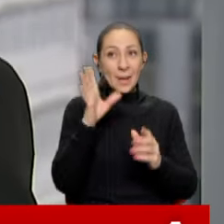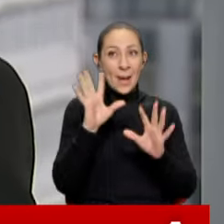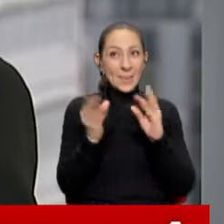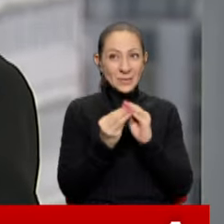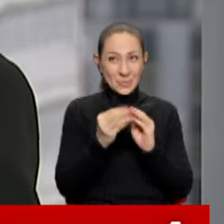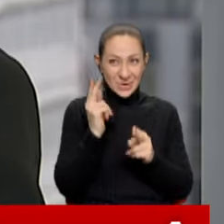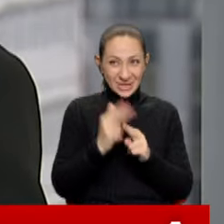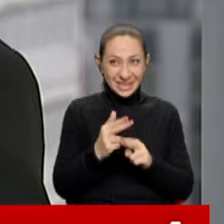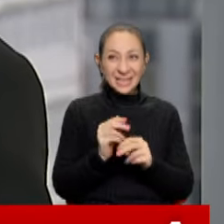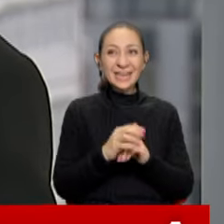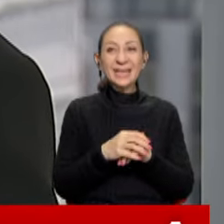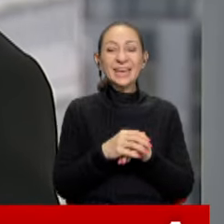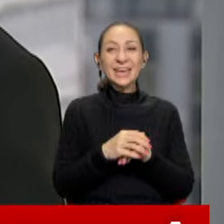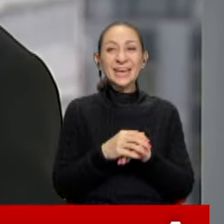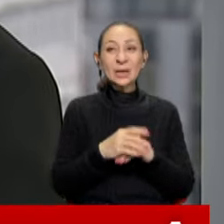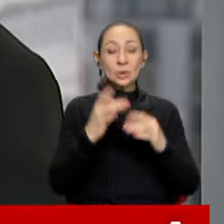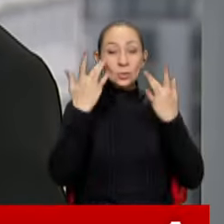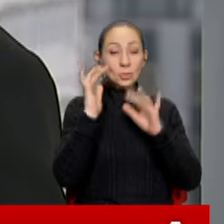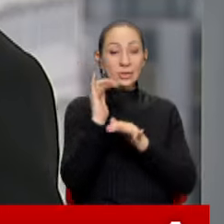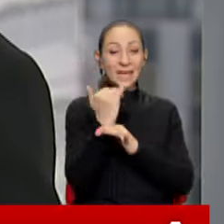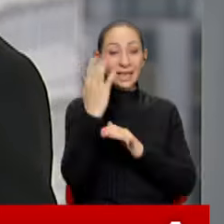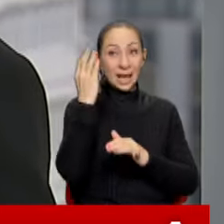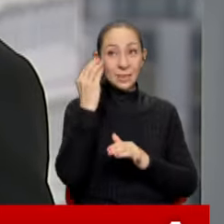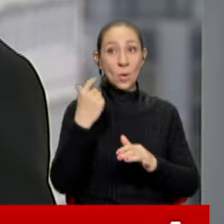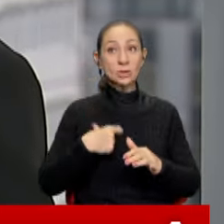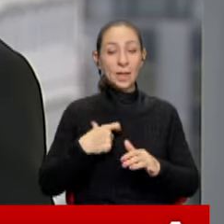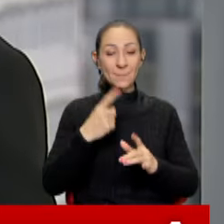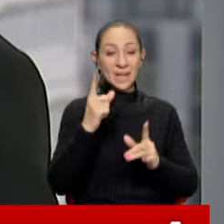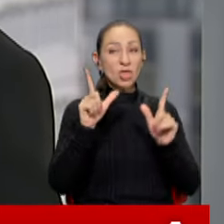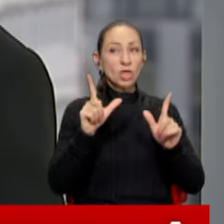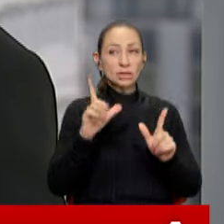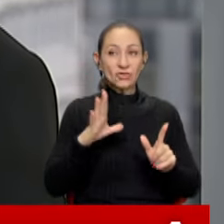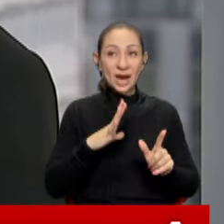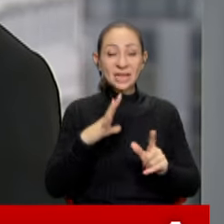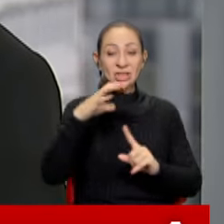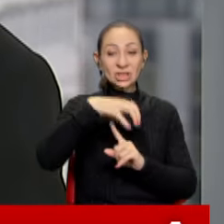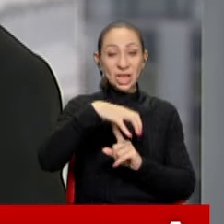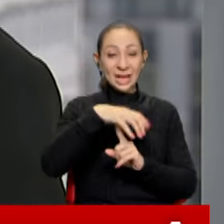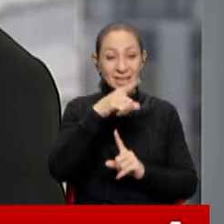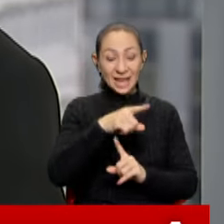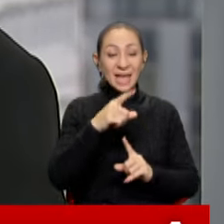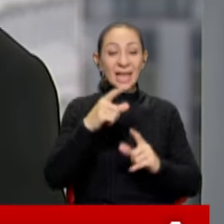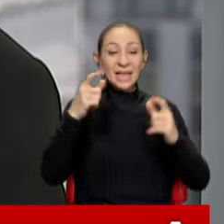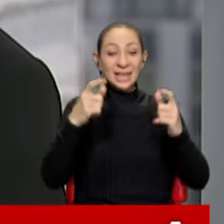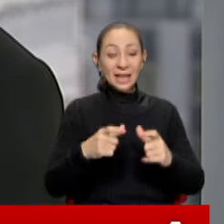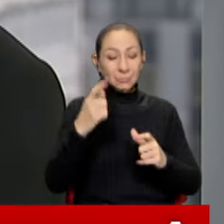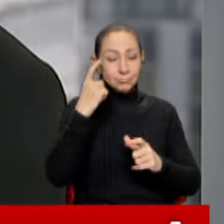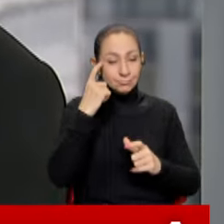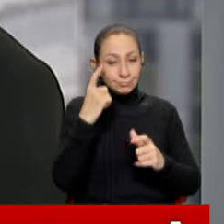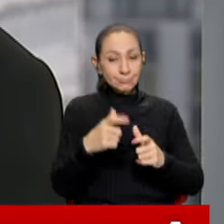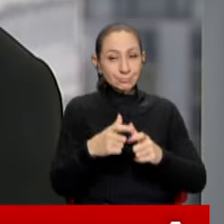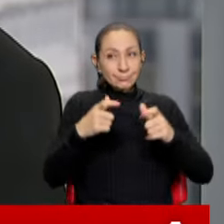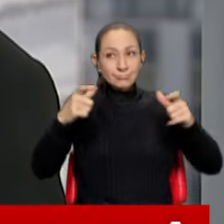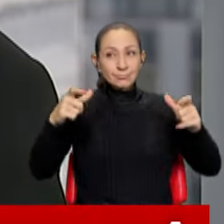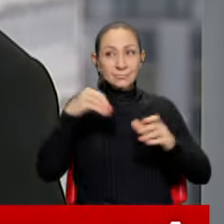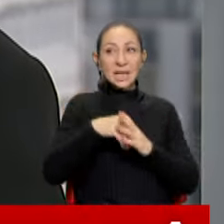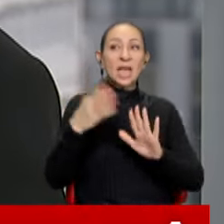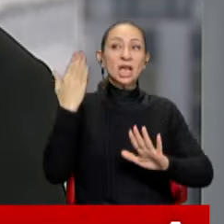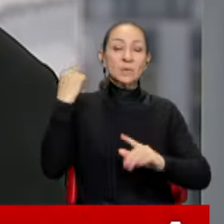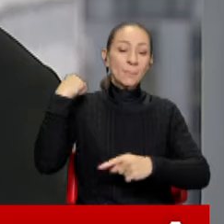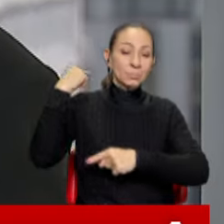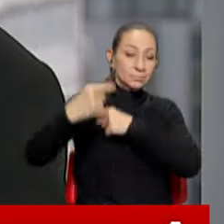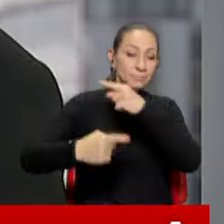Toparlıyorum. kültür, sanat anlamında özellikle bir ihtiyaç var. Çankaya'da kent belleğini koruyup geliştirme noktasında geçmişten